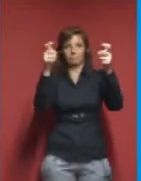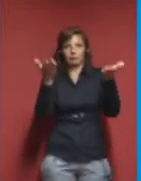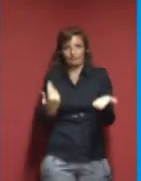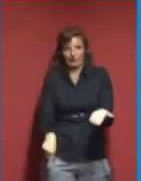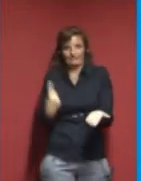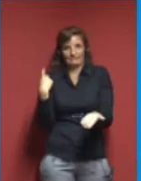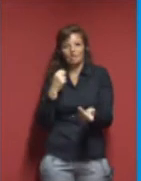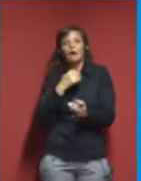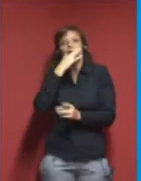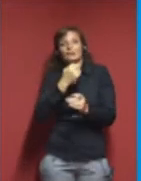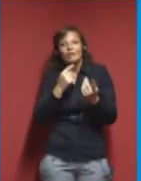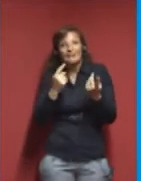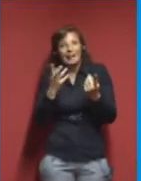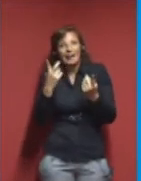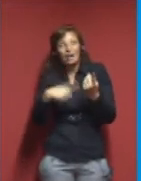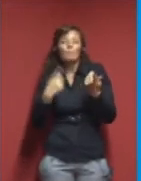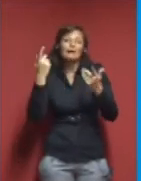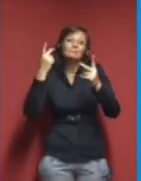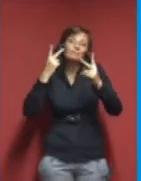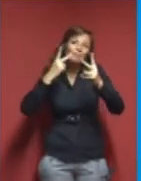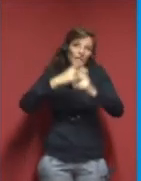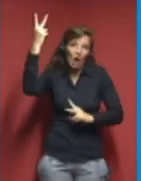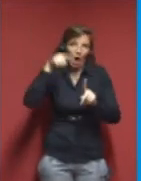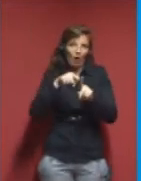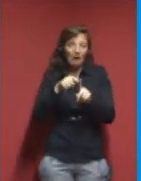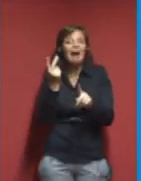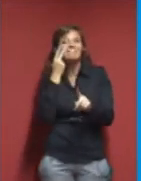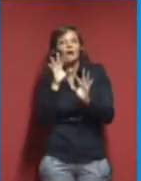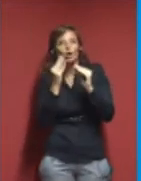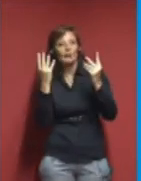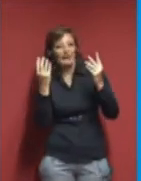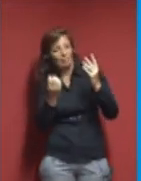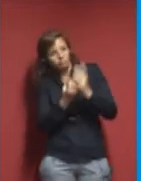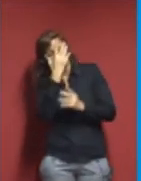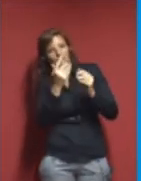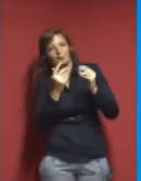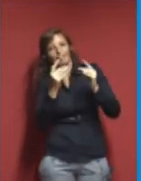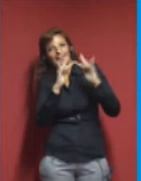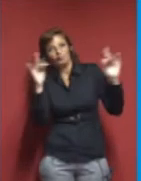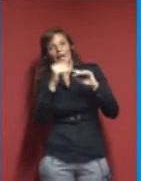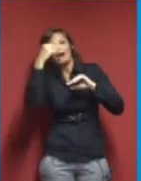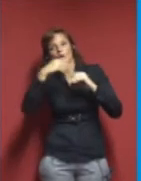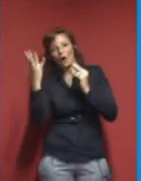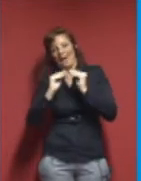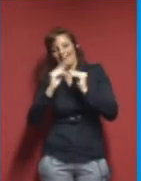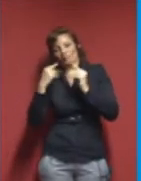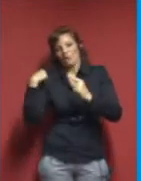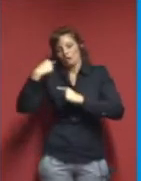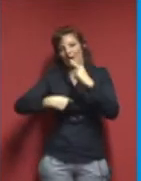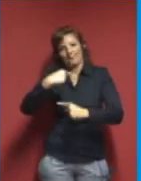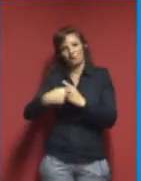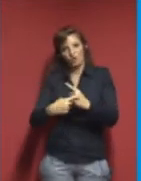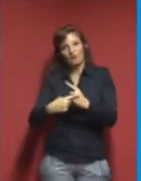esplorazione di come sia la fabbricazione digitale e l'artigianato tradizionale